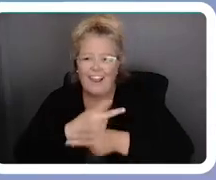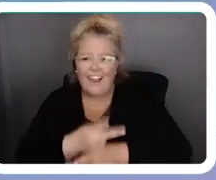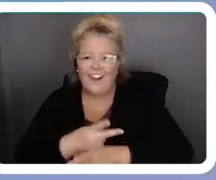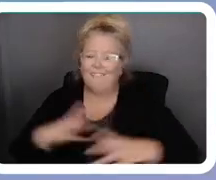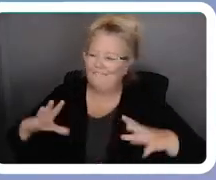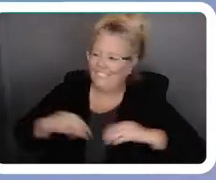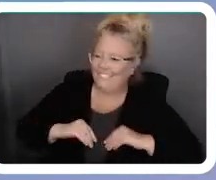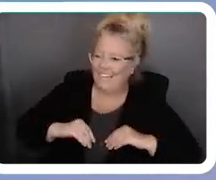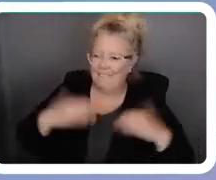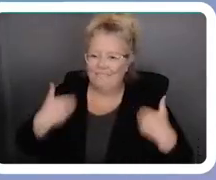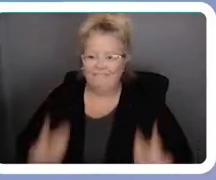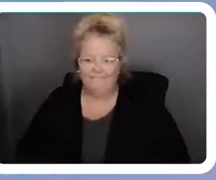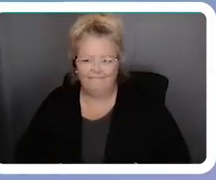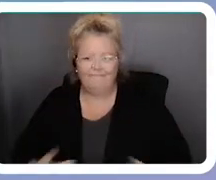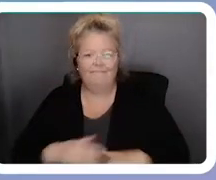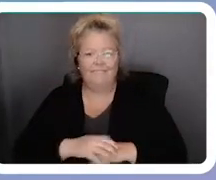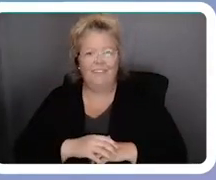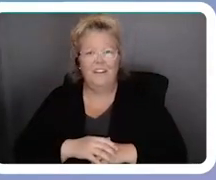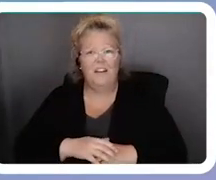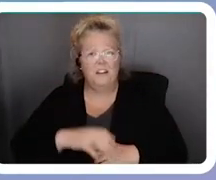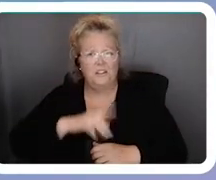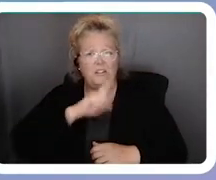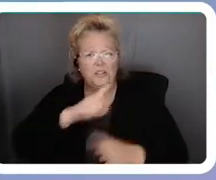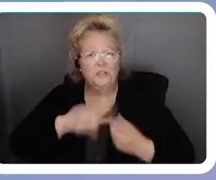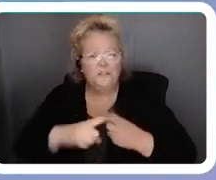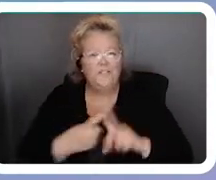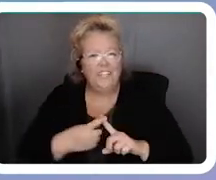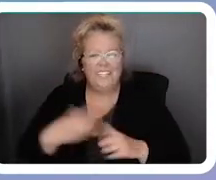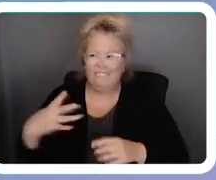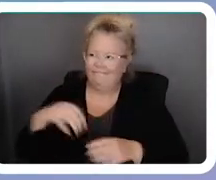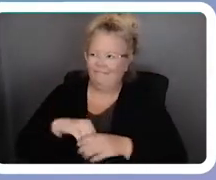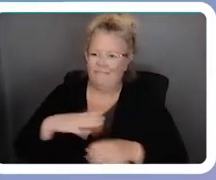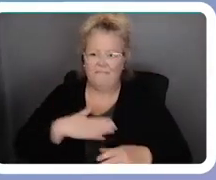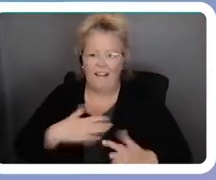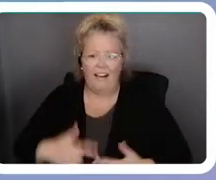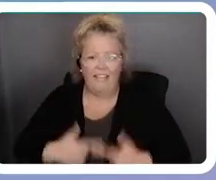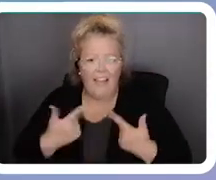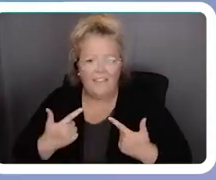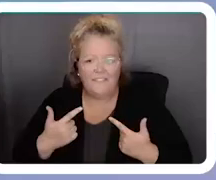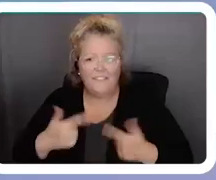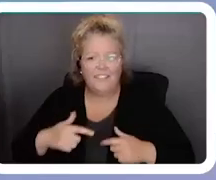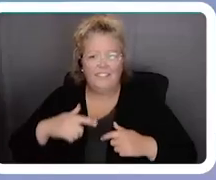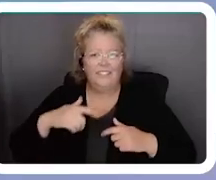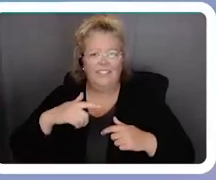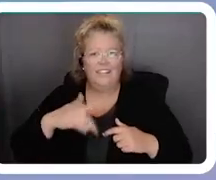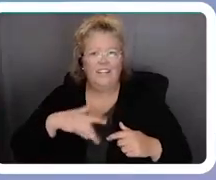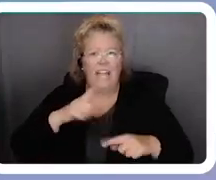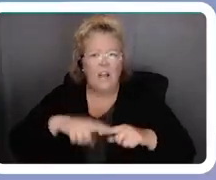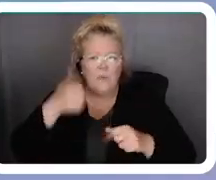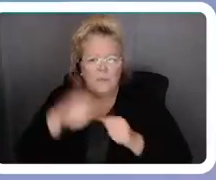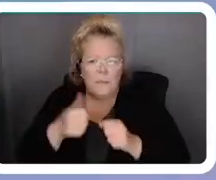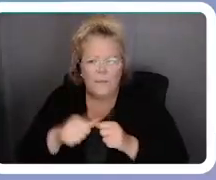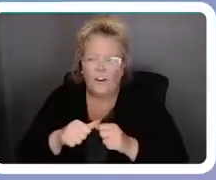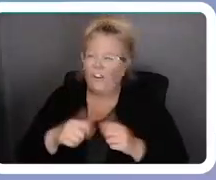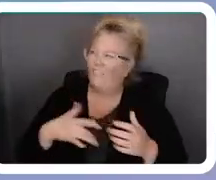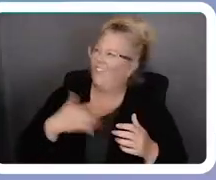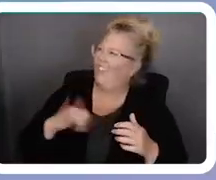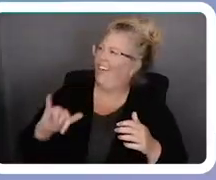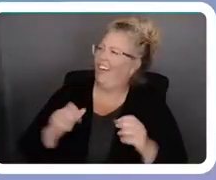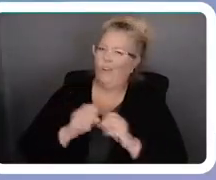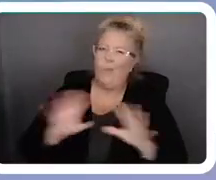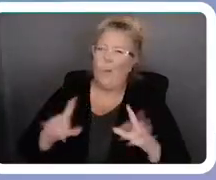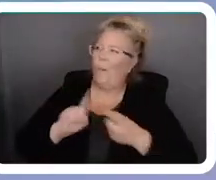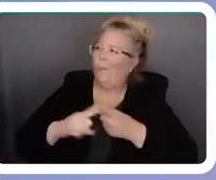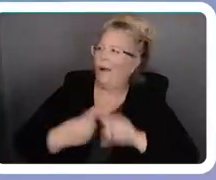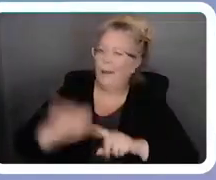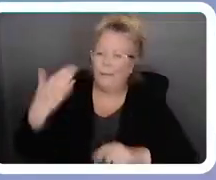όνειρα, κάνουμε πολλά πράγματα μαζί. Το φιλαράκι μου ενδιαφέρεται για μένα και με αποδέχεται για αυτό που είμαι. Γιατί φίλος είναι αυτός